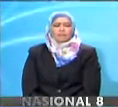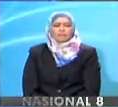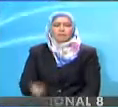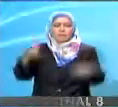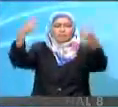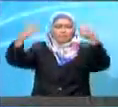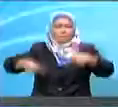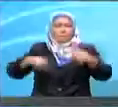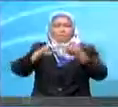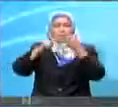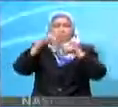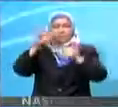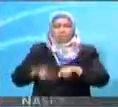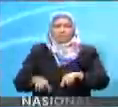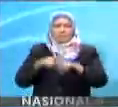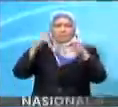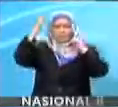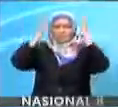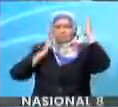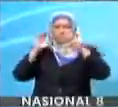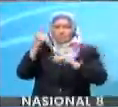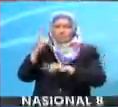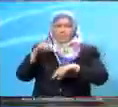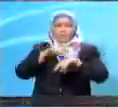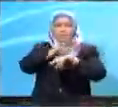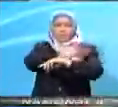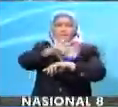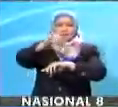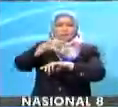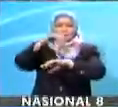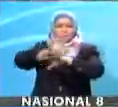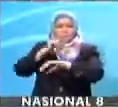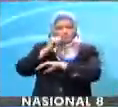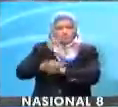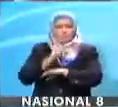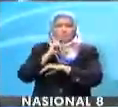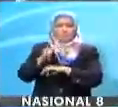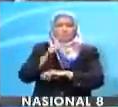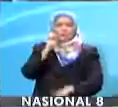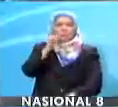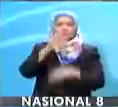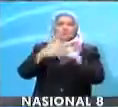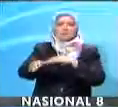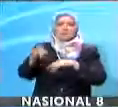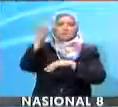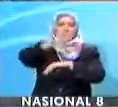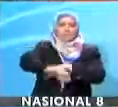Perlawanan persahabatan Malaysia dengan Liverpool di Stadium Nasional Bukit Jalil malam esok adalah yang kedua selepas